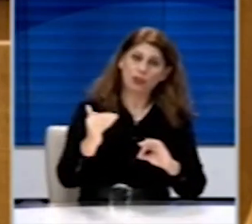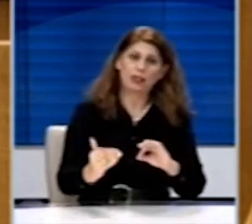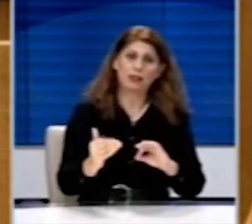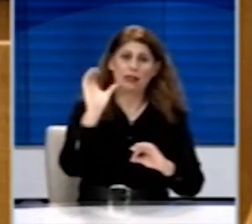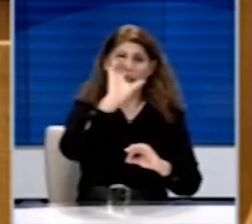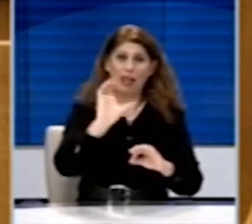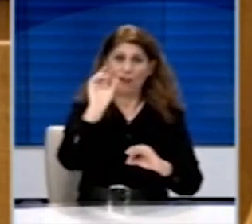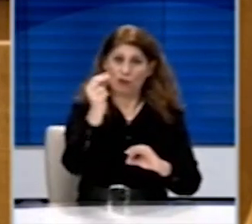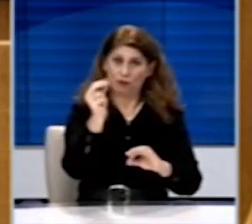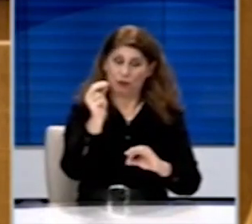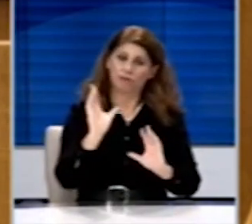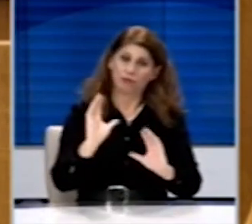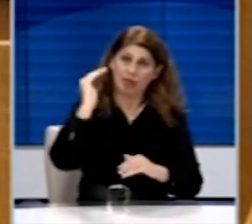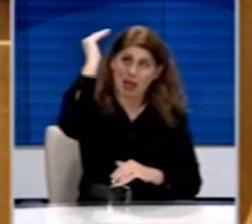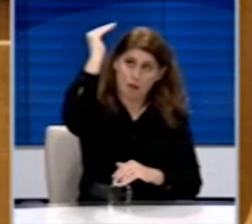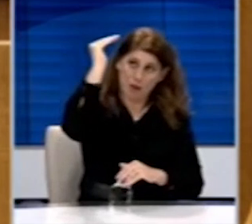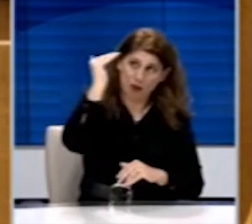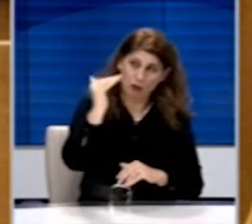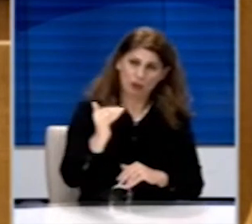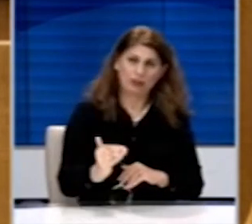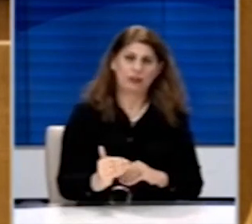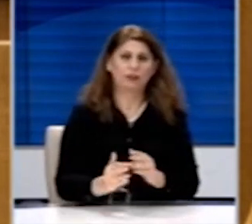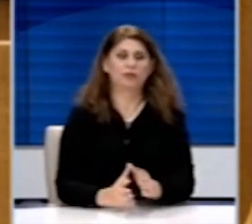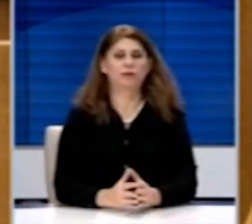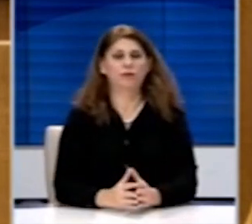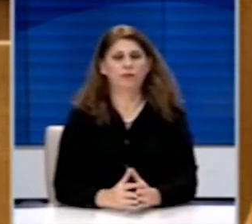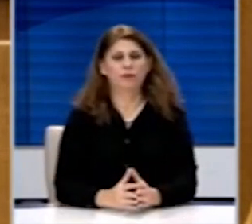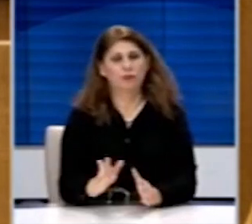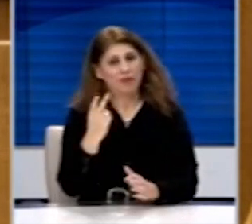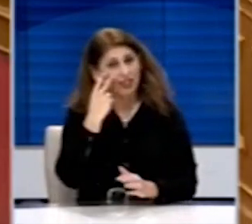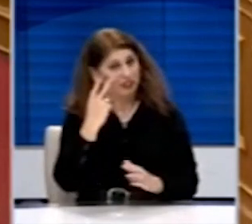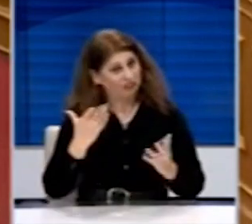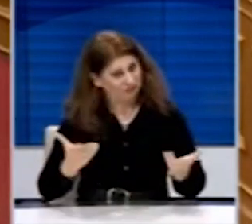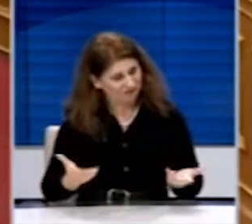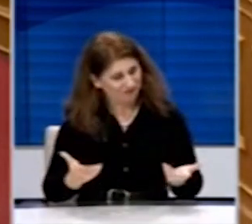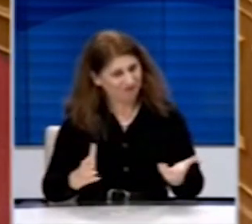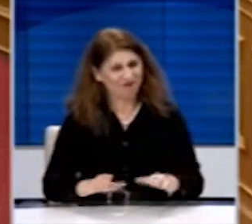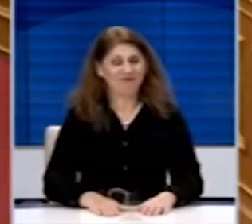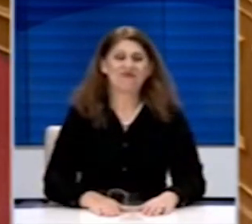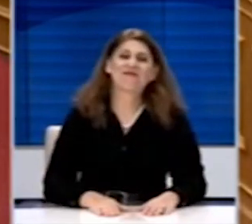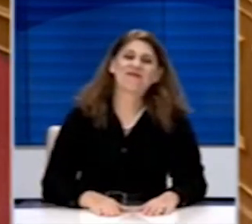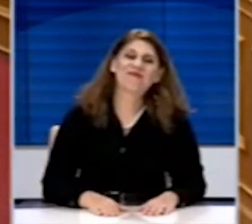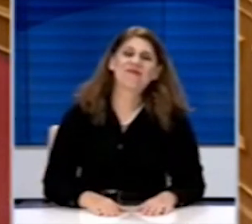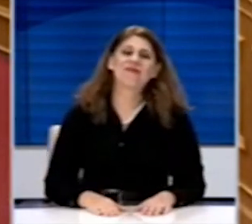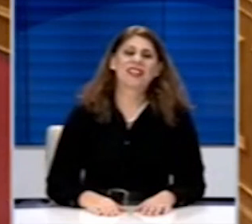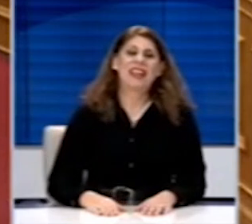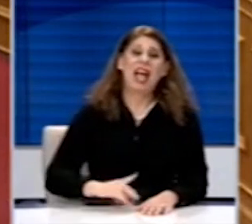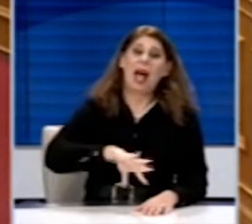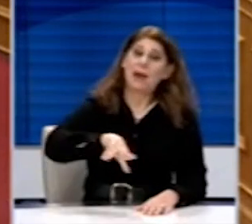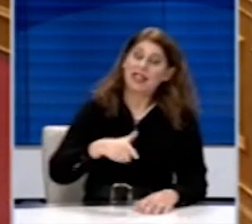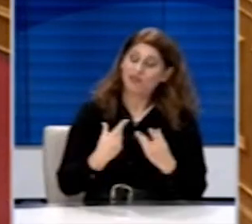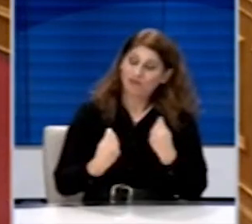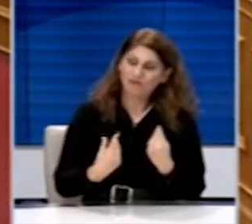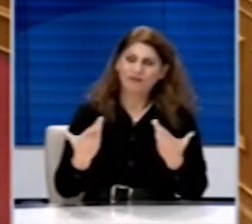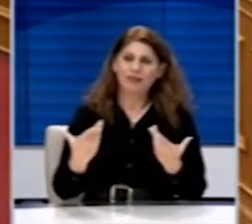στην Ευρωβουλή, έτσι. Από πάνω προς τα κάτω. Θα το δούμε, κύριε Βορύδη. Ωραίο, Άμα κλέβεις είναι ωραία.